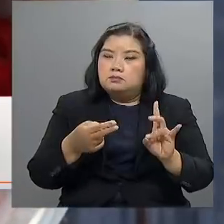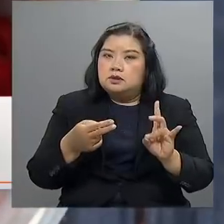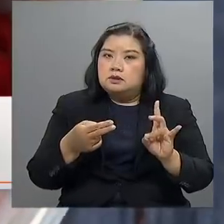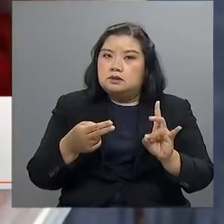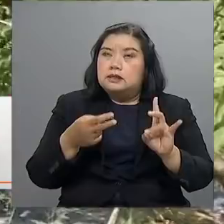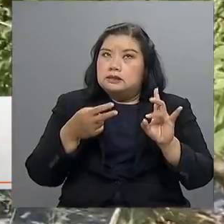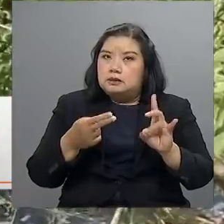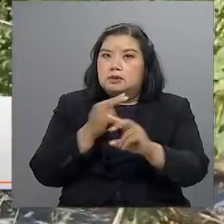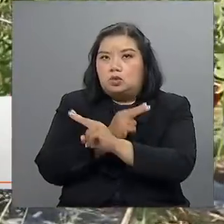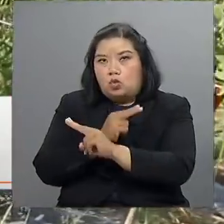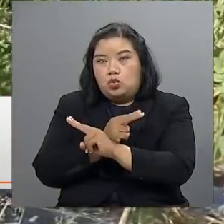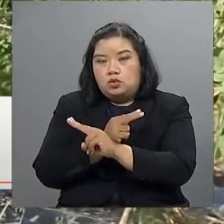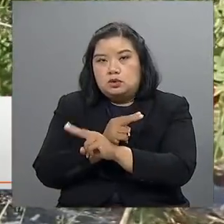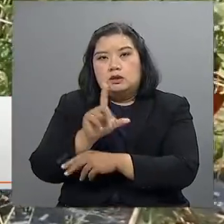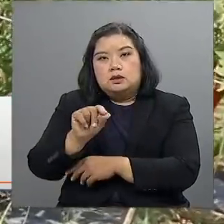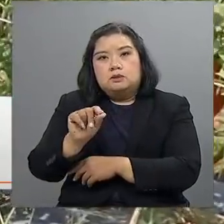7,4,7,4,28